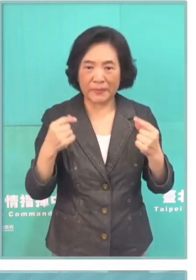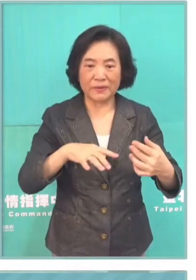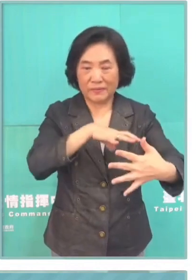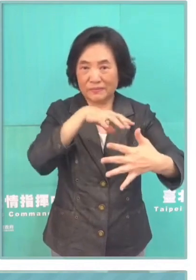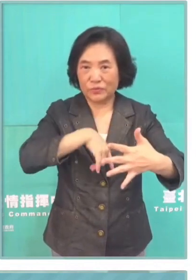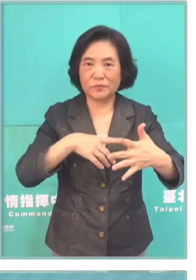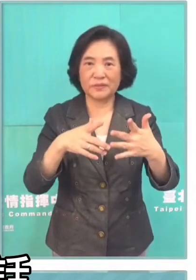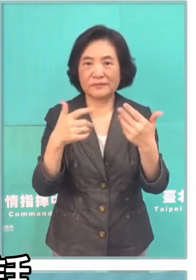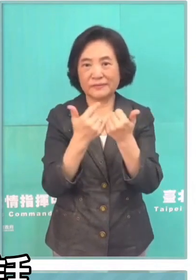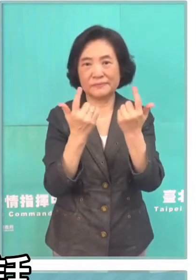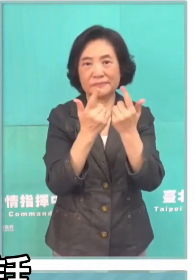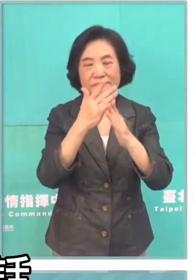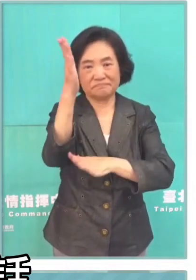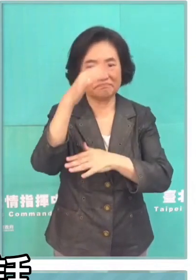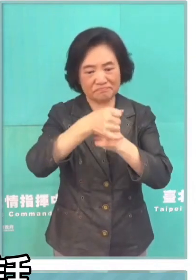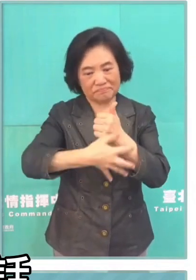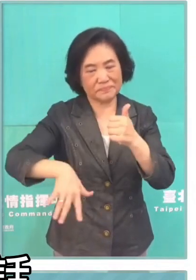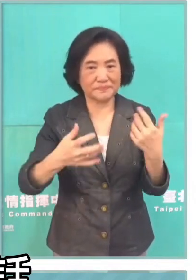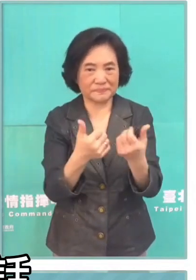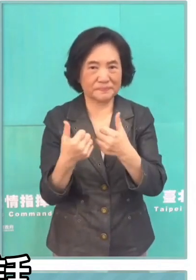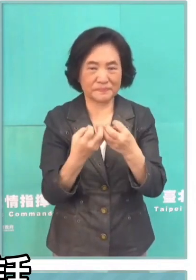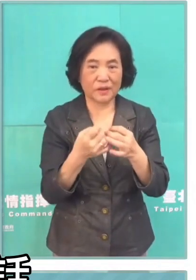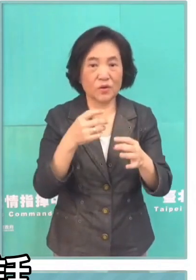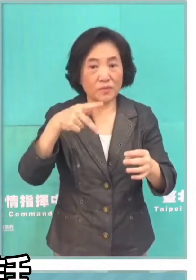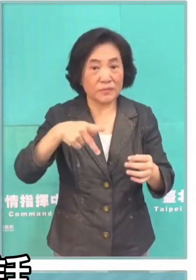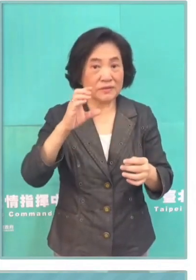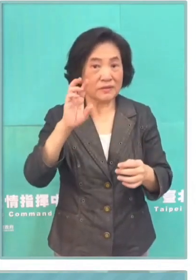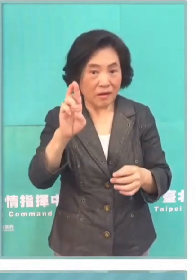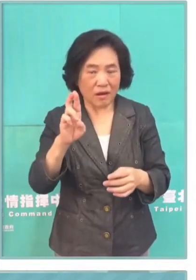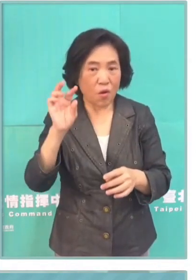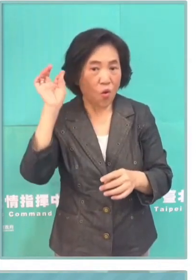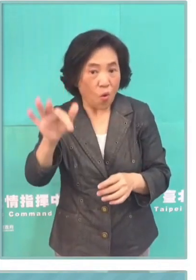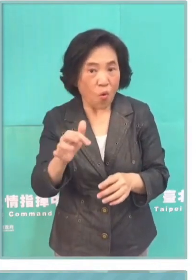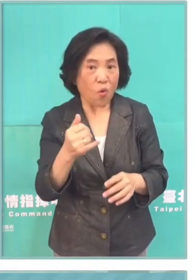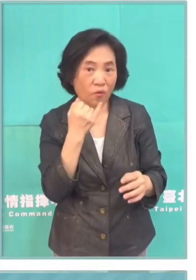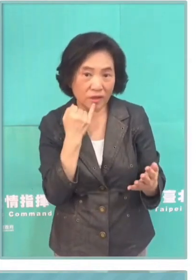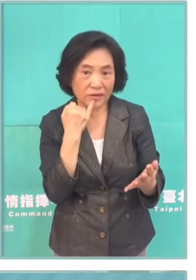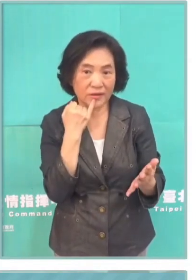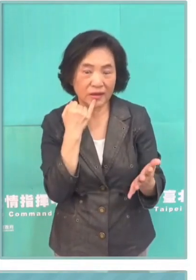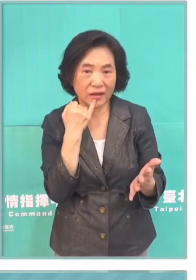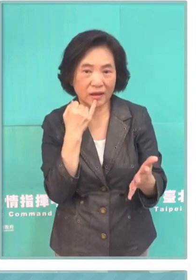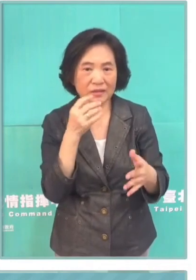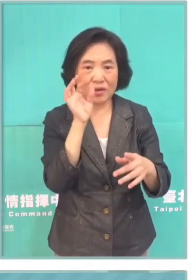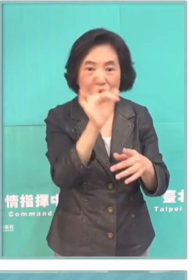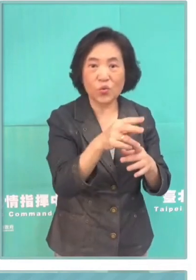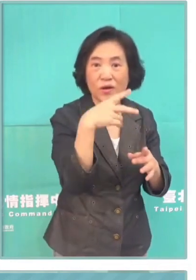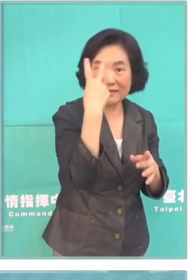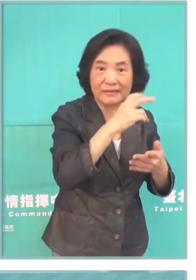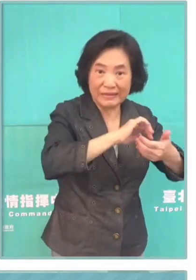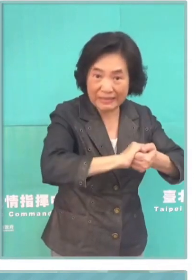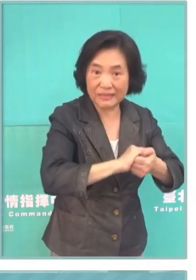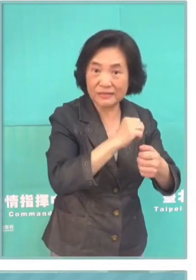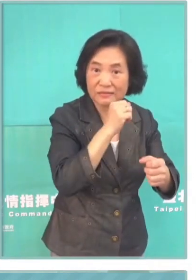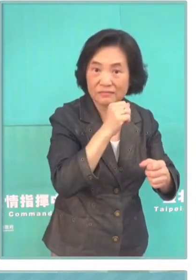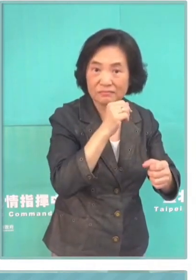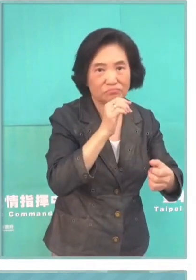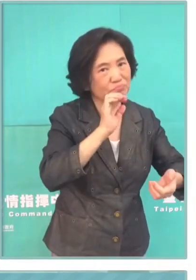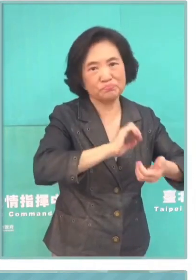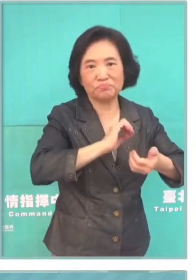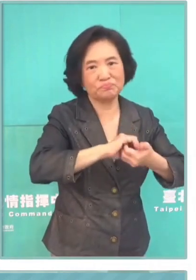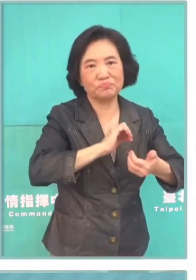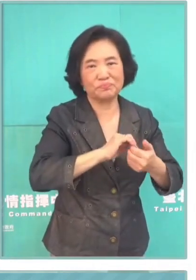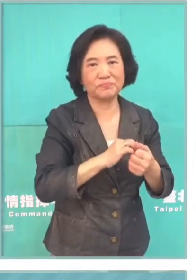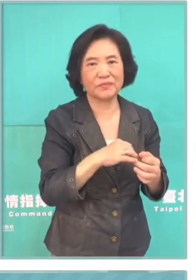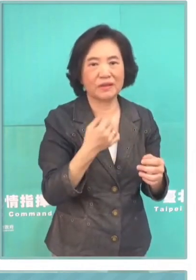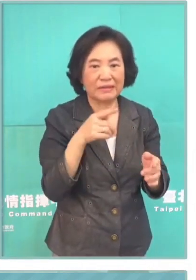也在讨论，你知道，如果 PCR 速度越来越快的话，那快筛不一定要做，就直接做 PCR 就可以。